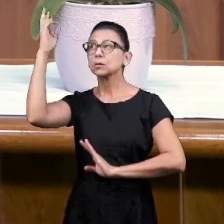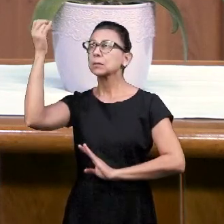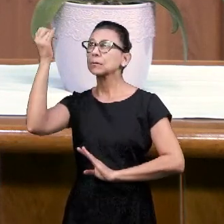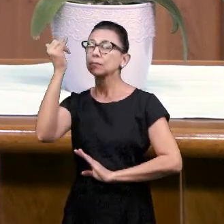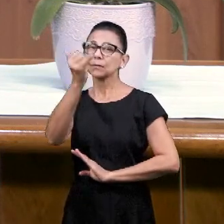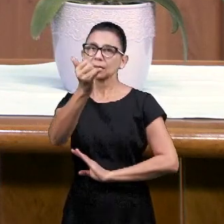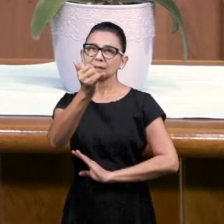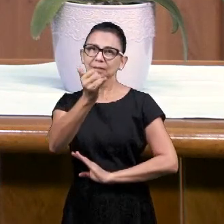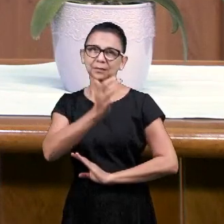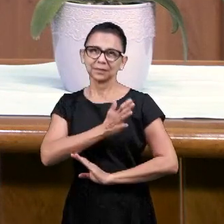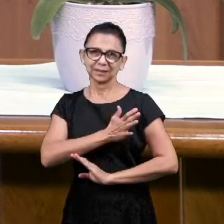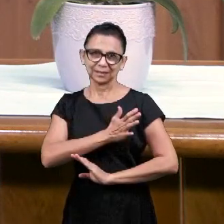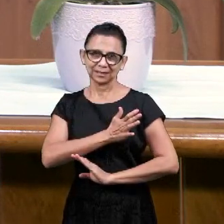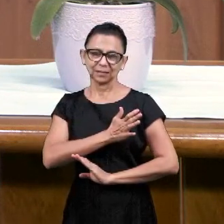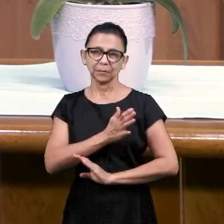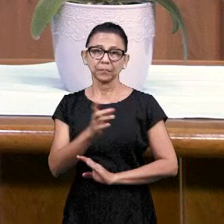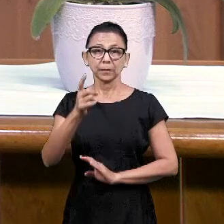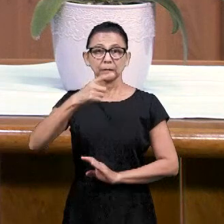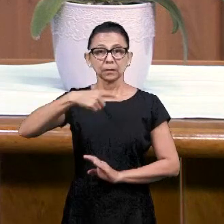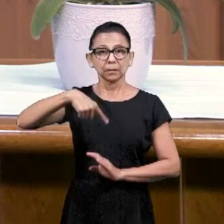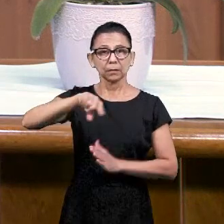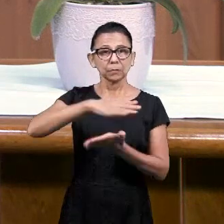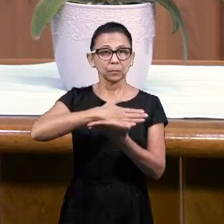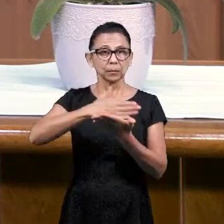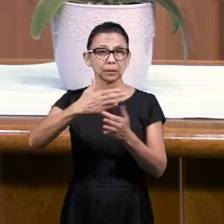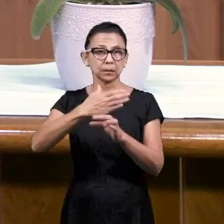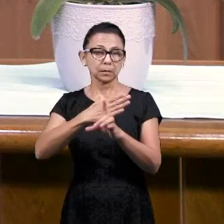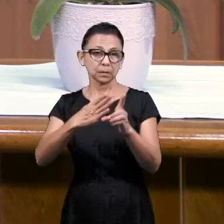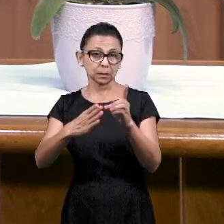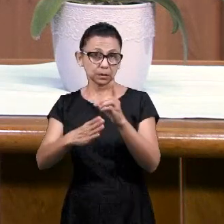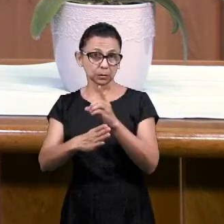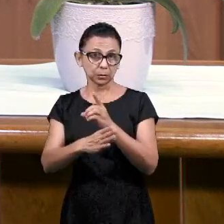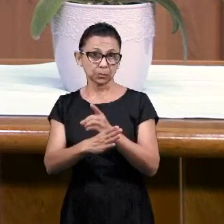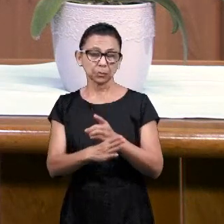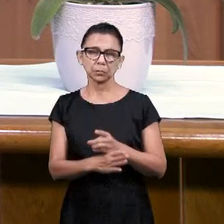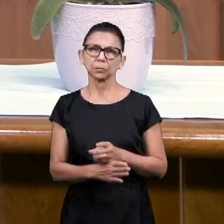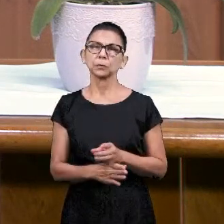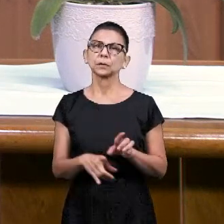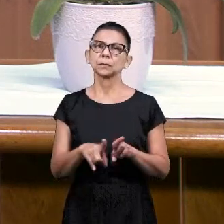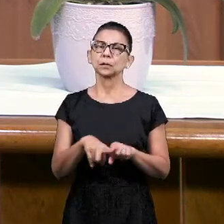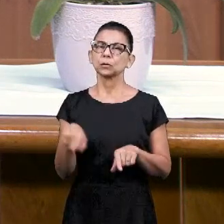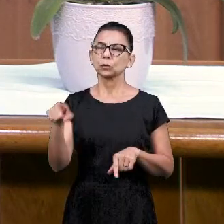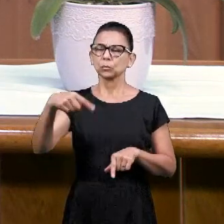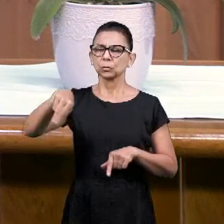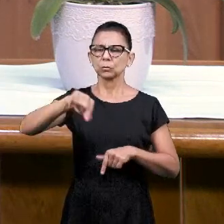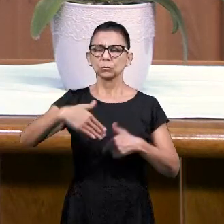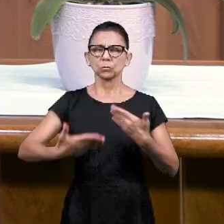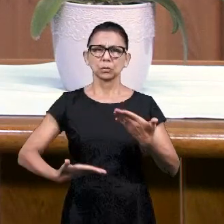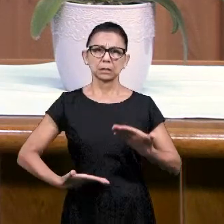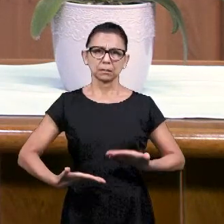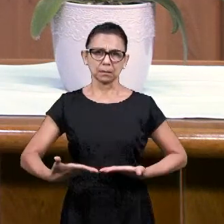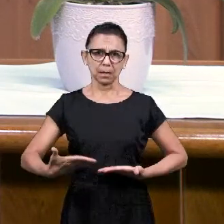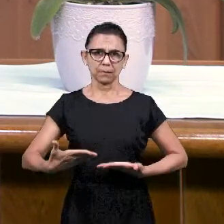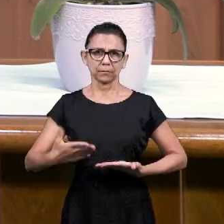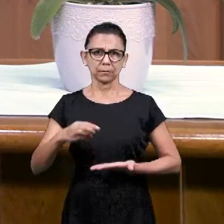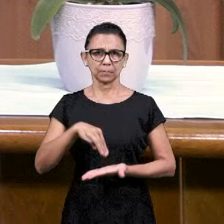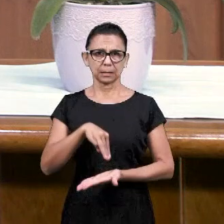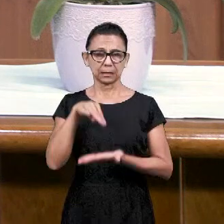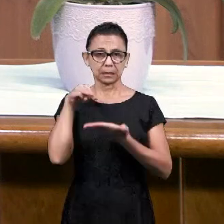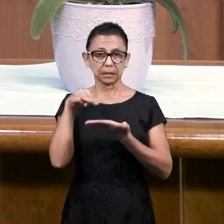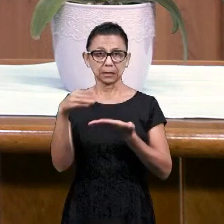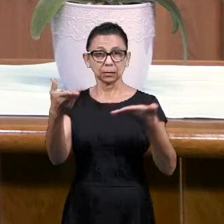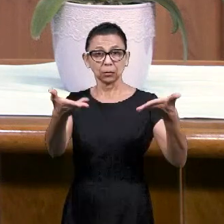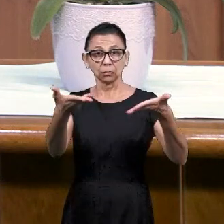être en prière. Vous allez demander au Seigneur de parler à vos cœurs, à votre cœur. Nous allons commencer ce culte. Aux frères de l'Église